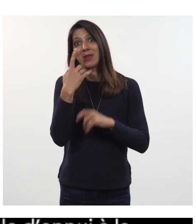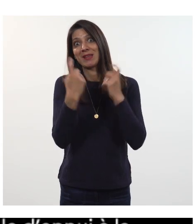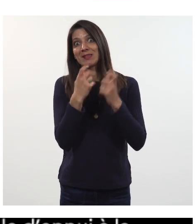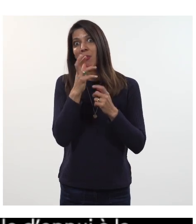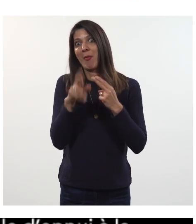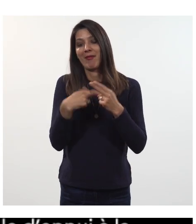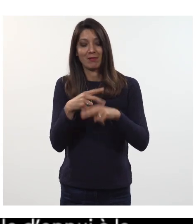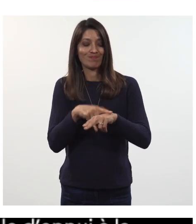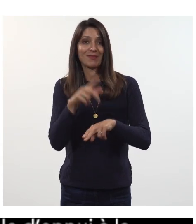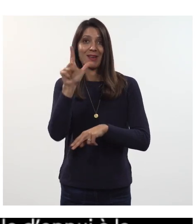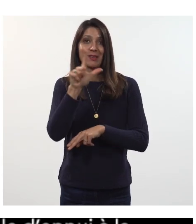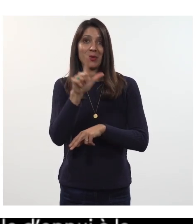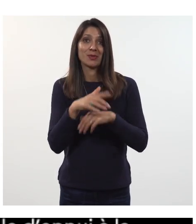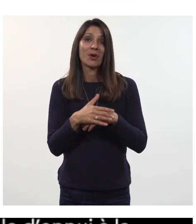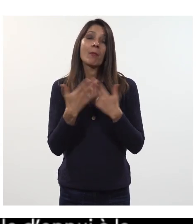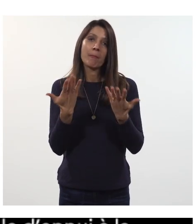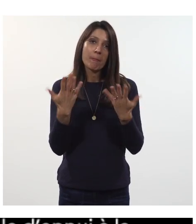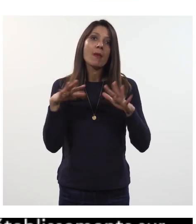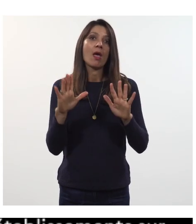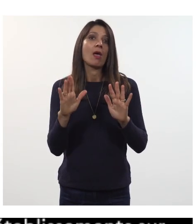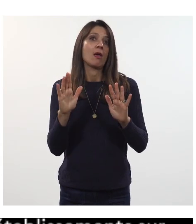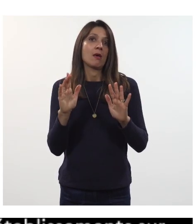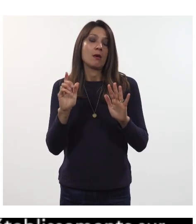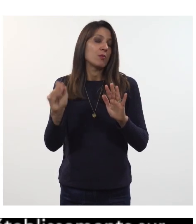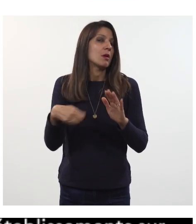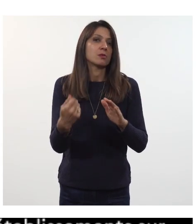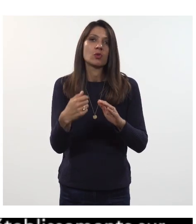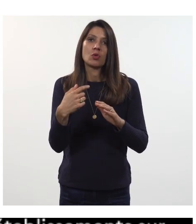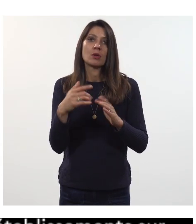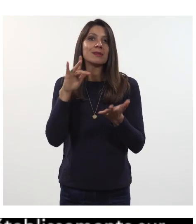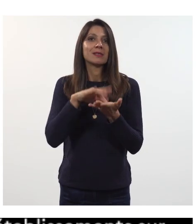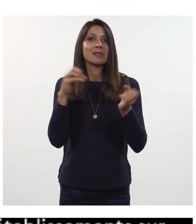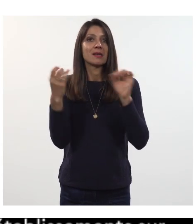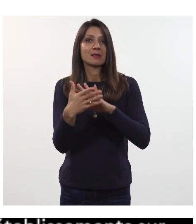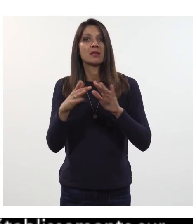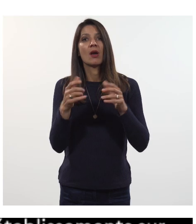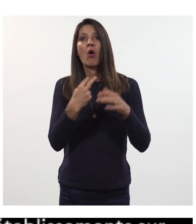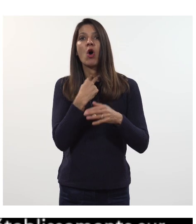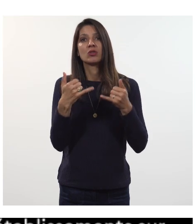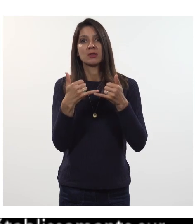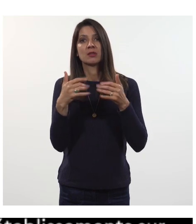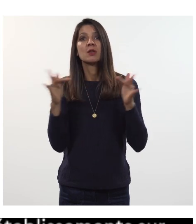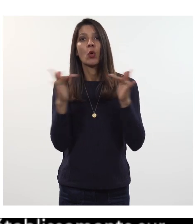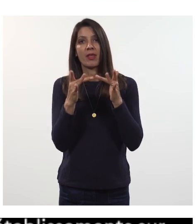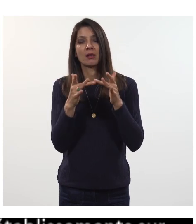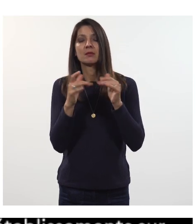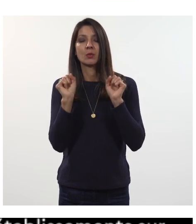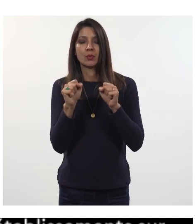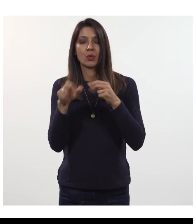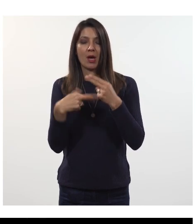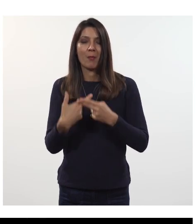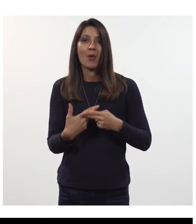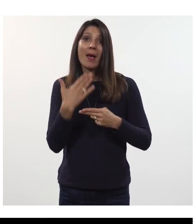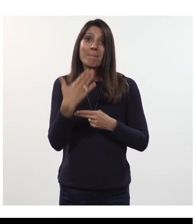Il est 14 heures, mais comme je vous le disais, on va y répondre sur le site d'HandiConnect. Je remercie infiniment nos intervenants. C'était